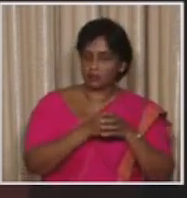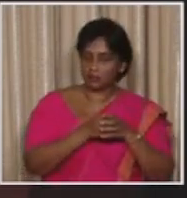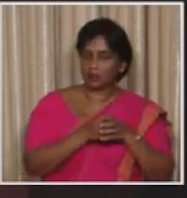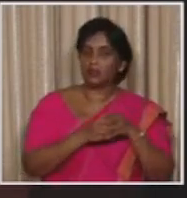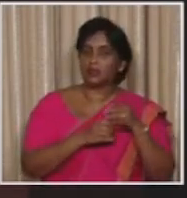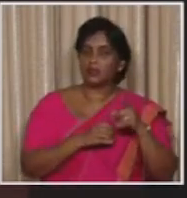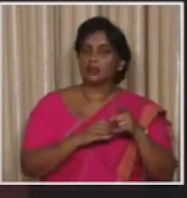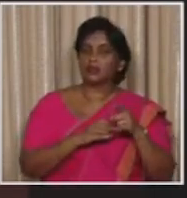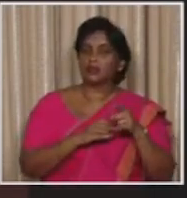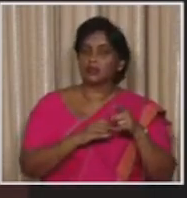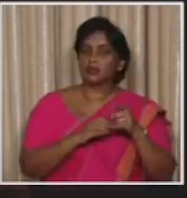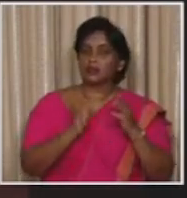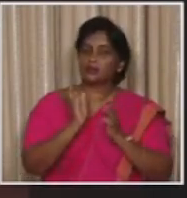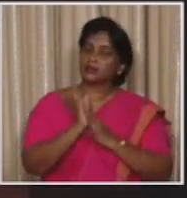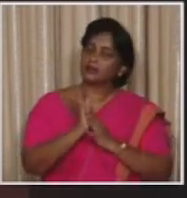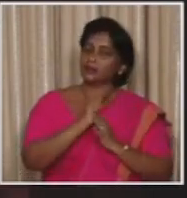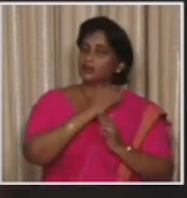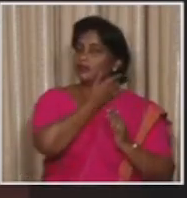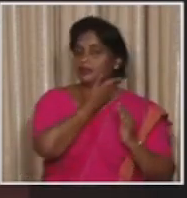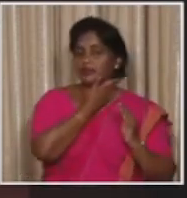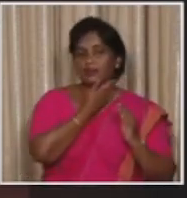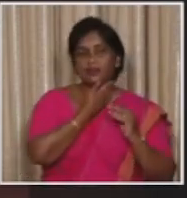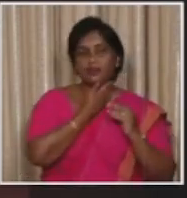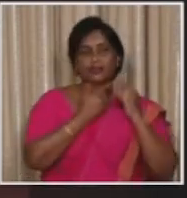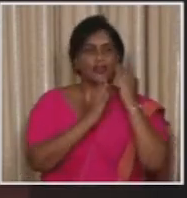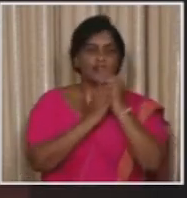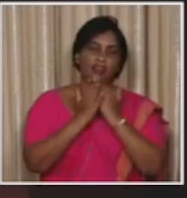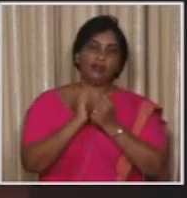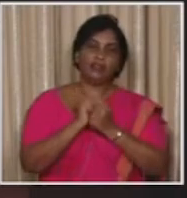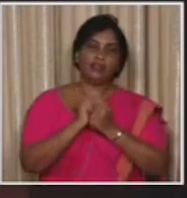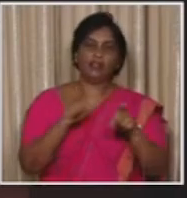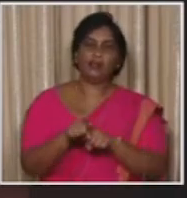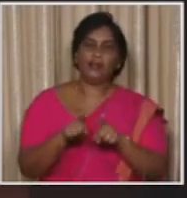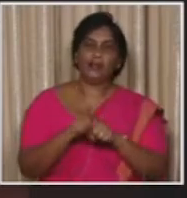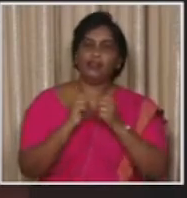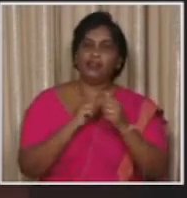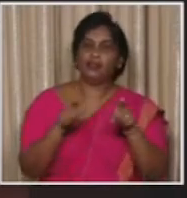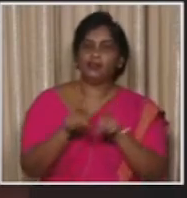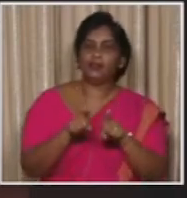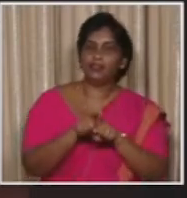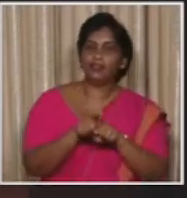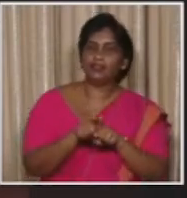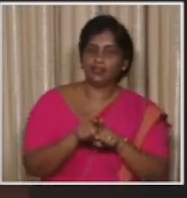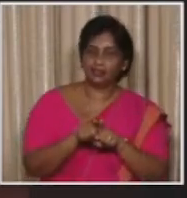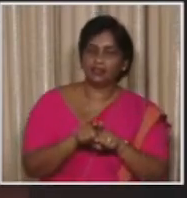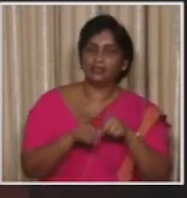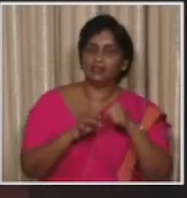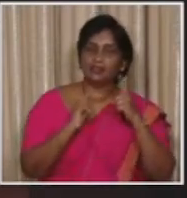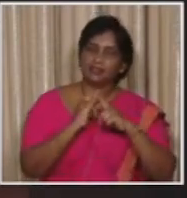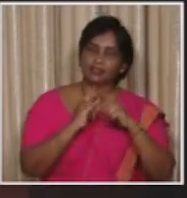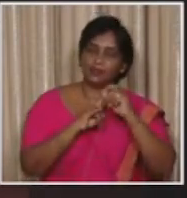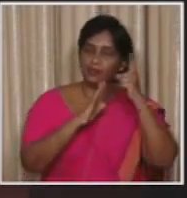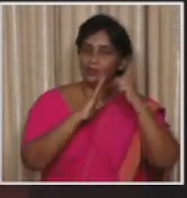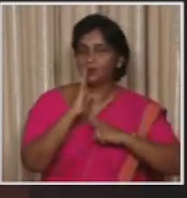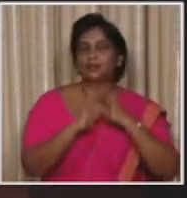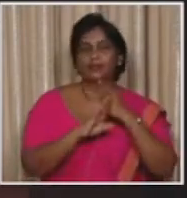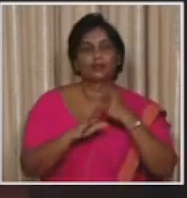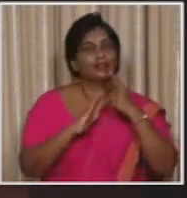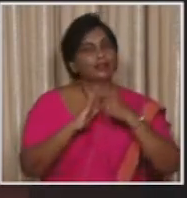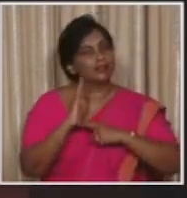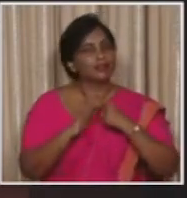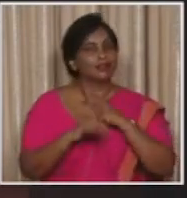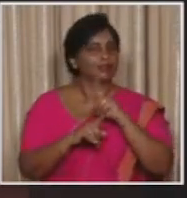නේවිස් මොරායස්, අතුල සමරකෝන්, මහින් මෙන්ඩිස්, උපුල් ජයසූරිය ජනාධිපති